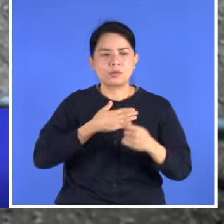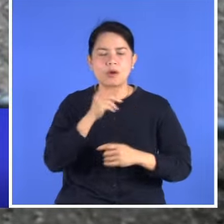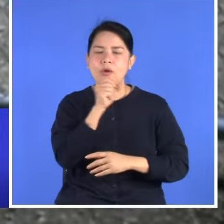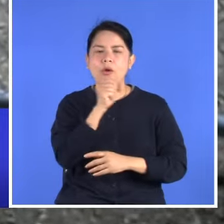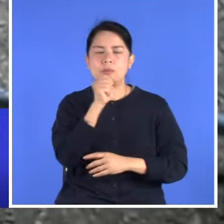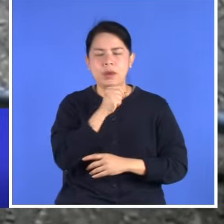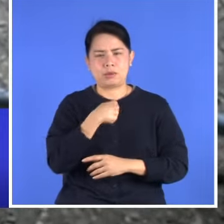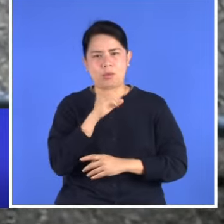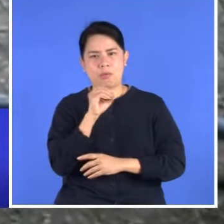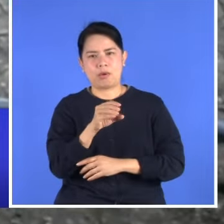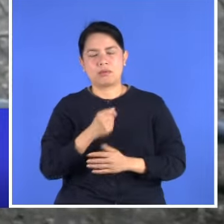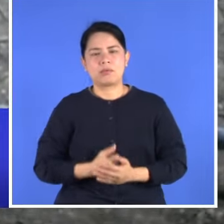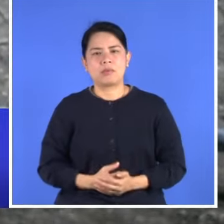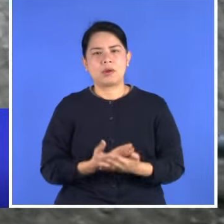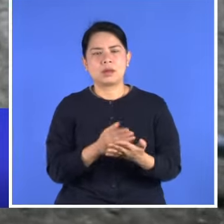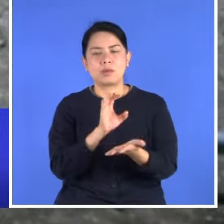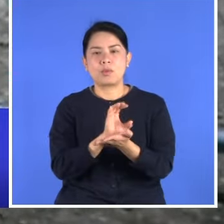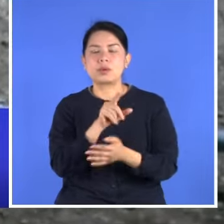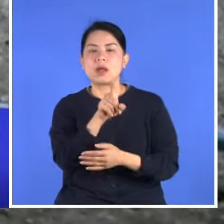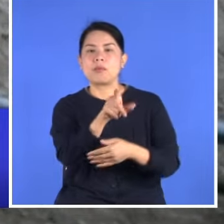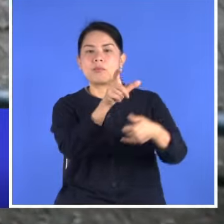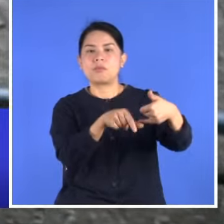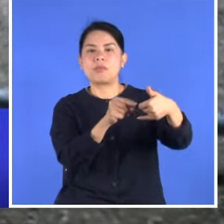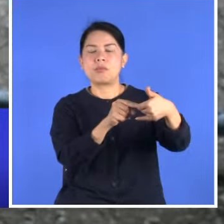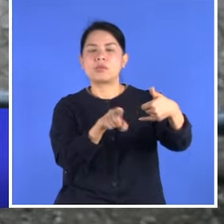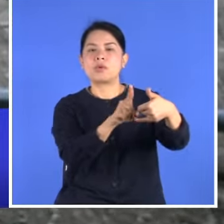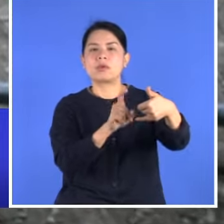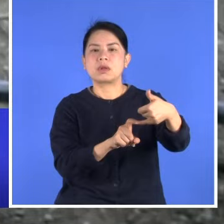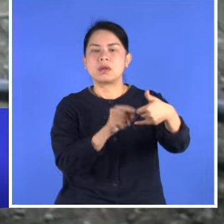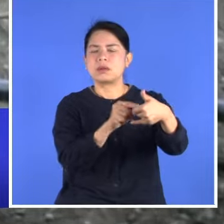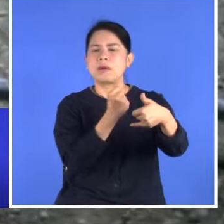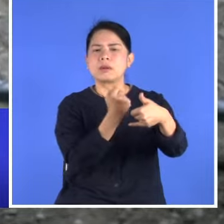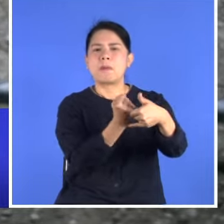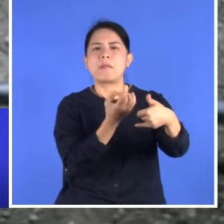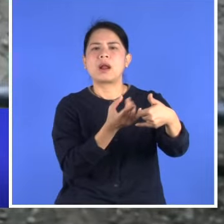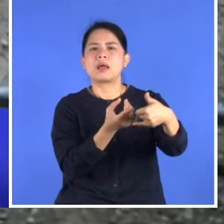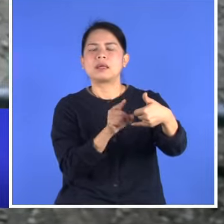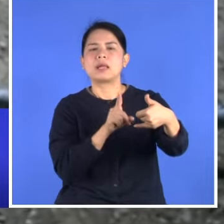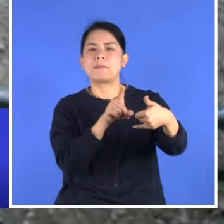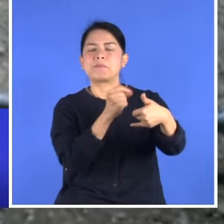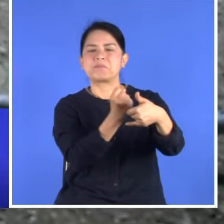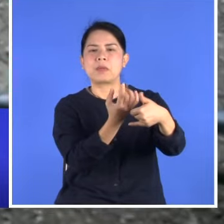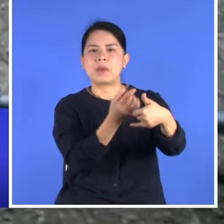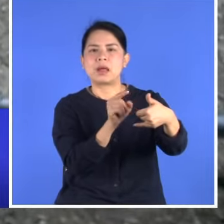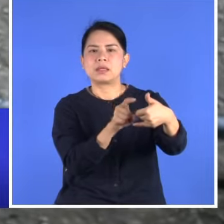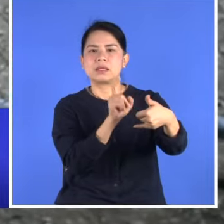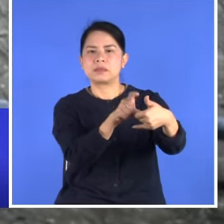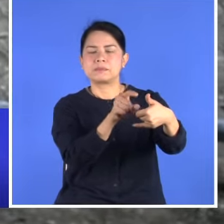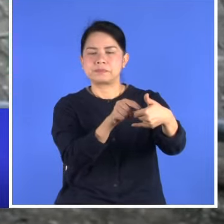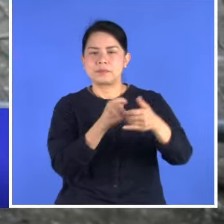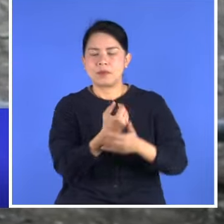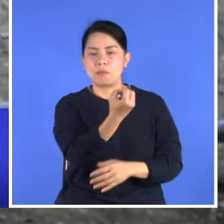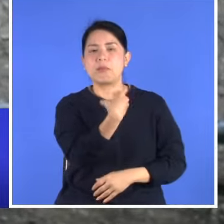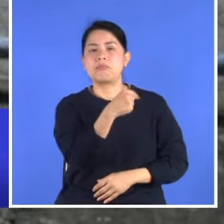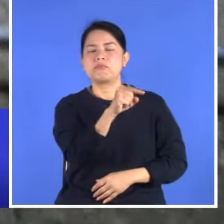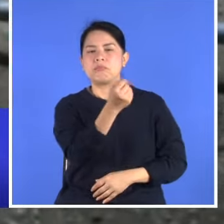ญนะฮะสอบถามว่าทำงานอะไรเราเนี่ยนะฮะอยู่ที่ไหนบอกว่าเนี่ยฮะชาวบ้านพื้นที่ไม่เคยเห็นหน้าเลยทำงานที่ไหนนะครับนายธนันตอบว่